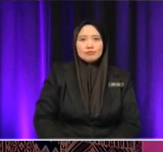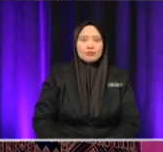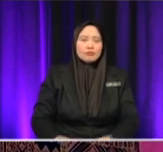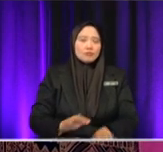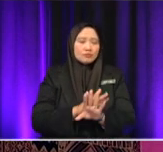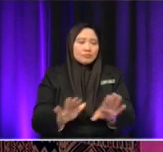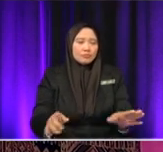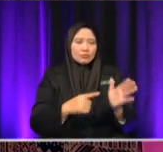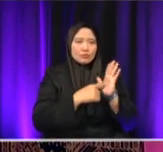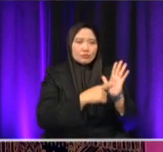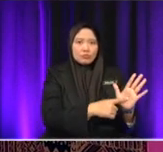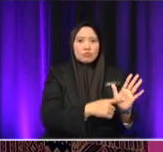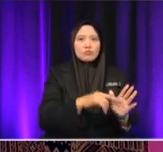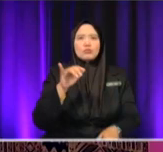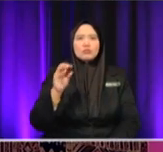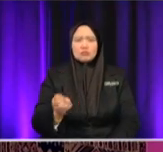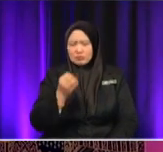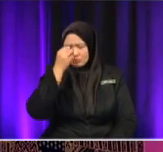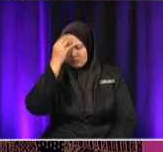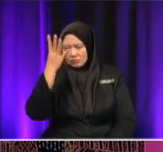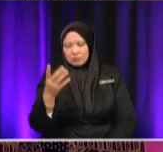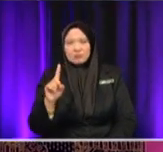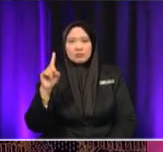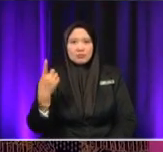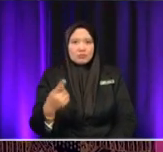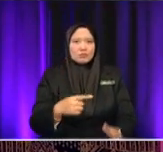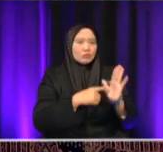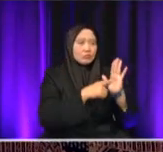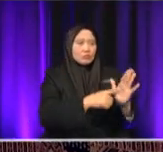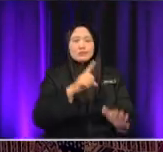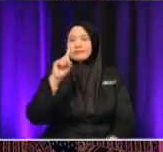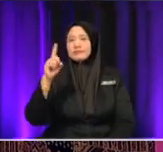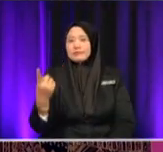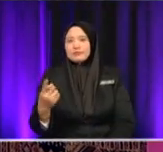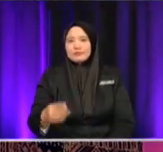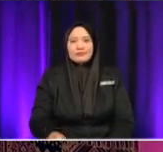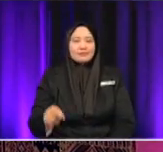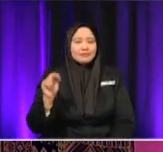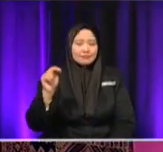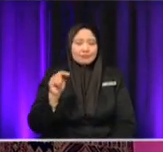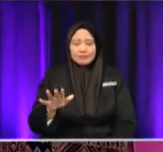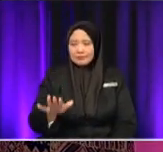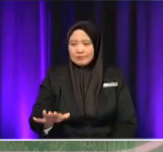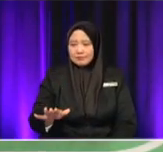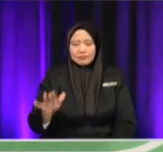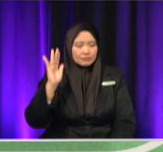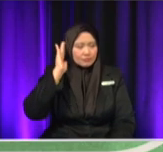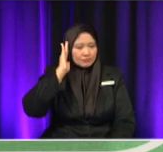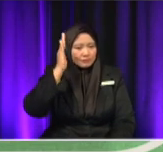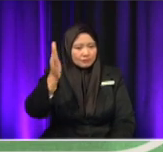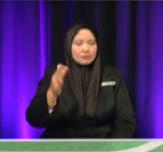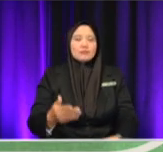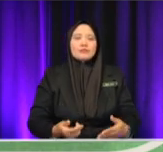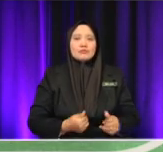contoh dari pada ibu bapak mereka mereka akan ikut oke yang seterusnya nomor 2 memastikan anggota keluarga